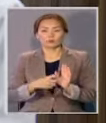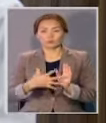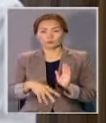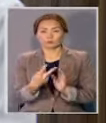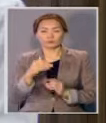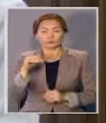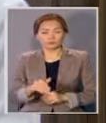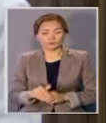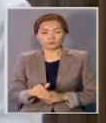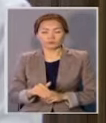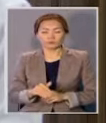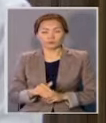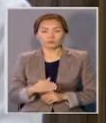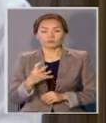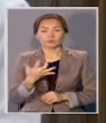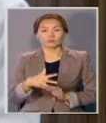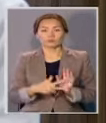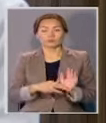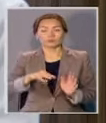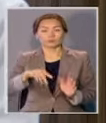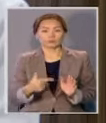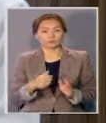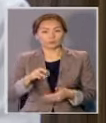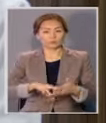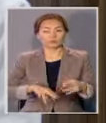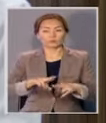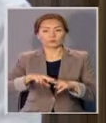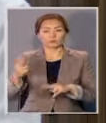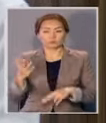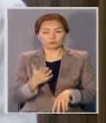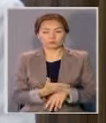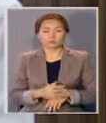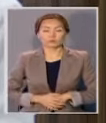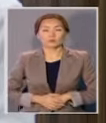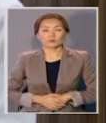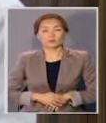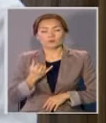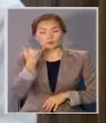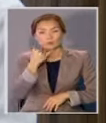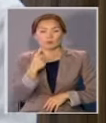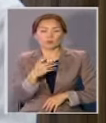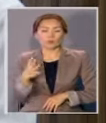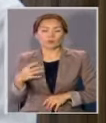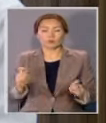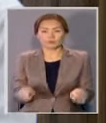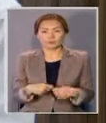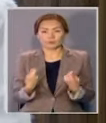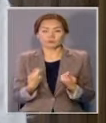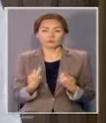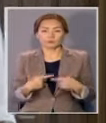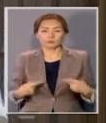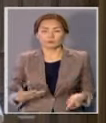752 мың 458 теңге айыппұл өндірілді. Сонымен қатар ұсақ бұзушылықтар 100-ден аса құқық бұзушылық